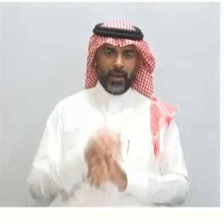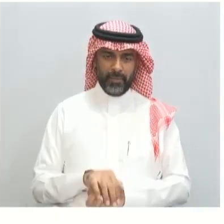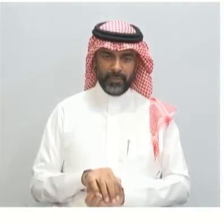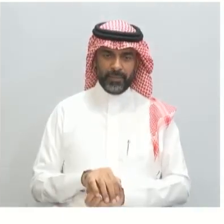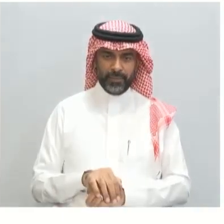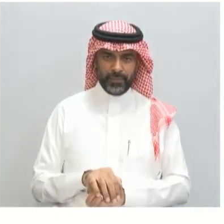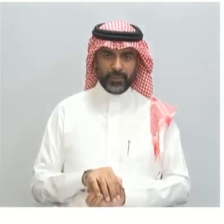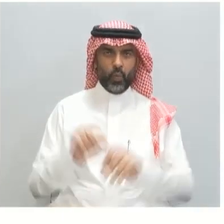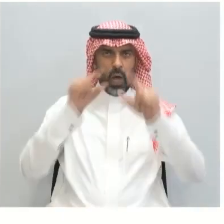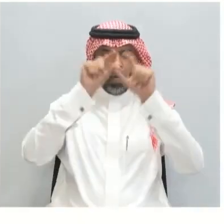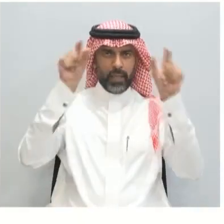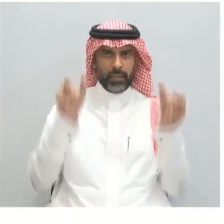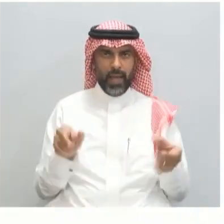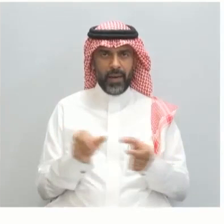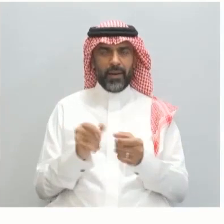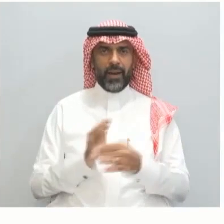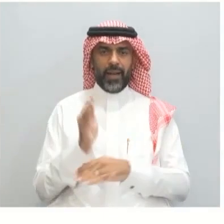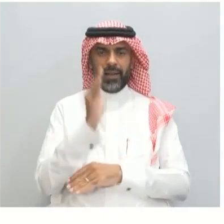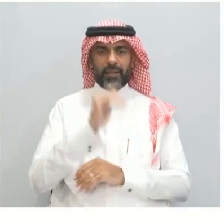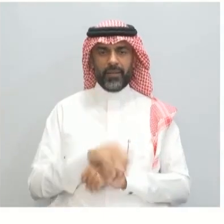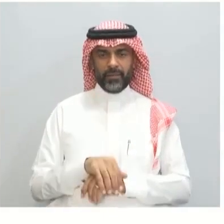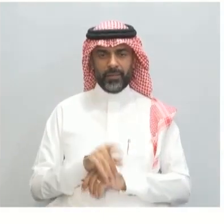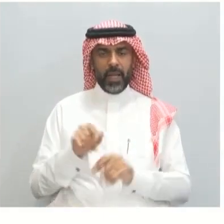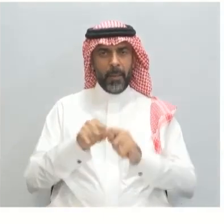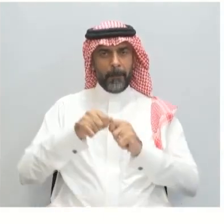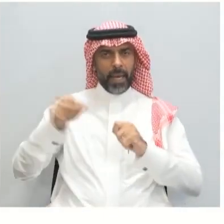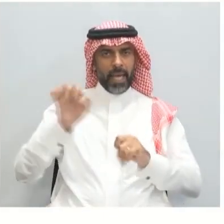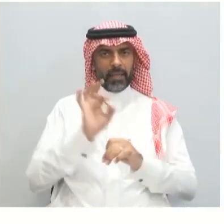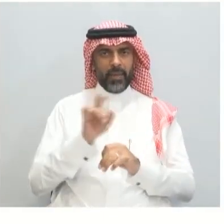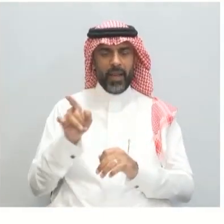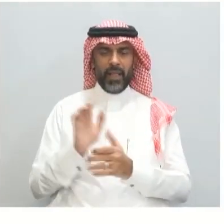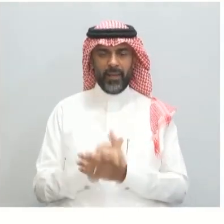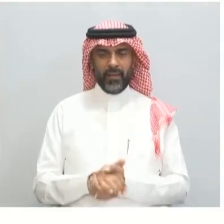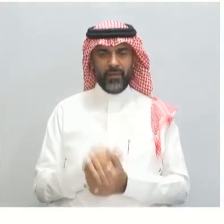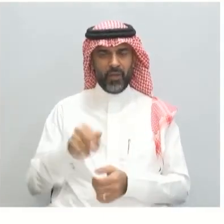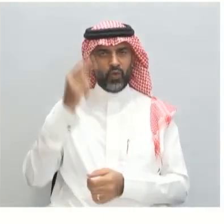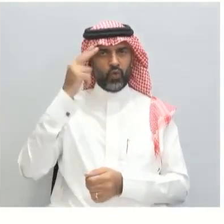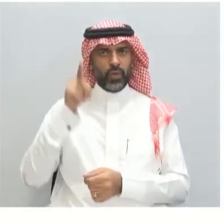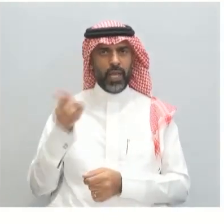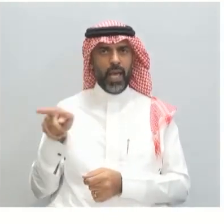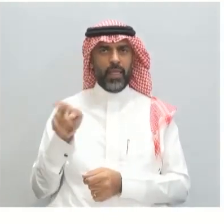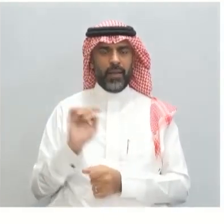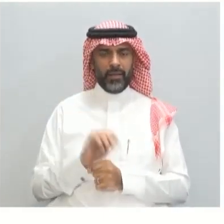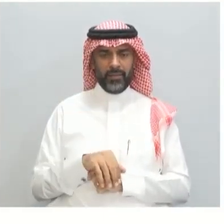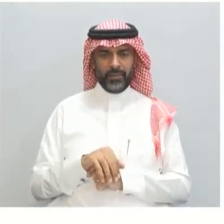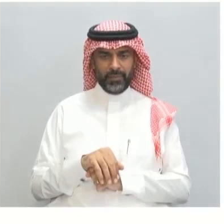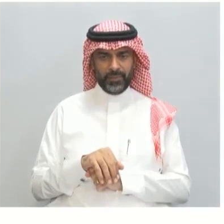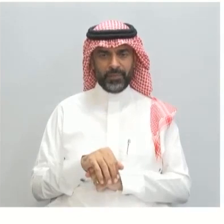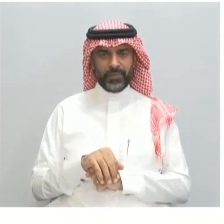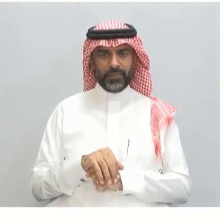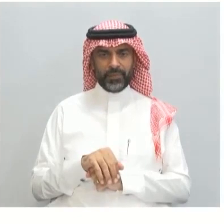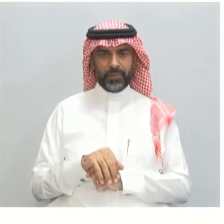الخريطه هذه المقاييس وهذه المقاييس المعتمده في خرائط المملكه العربيه السعوديه وهو المق ممتازين